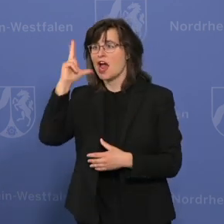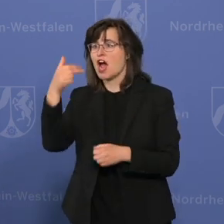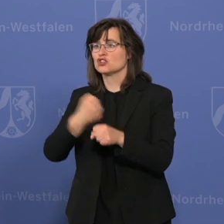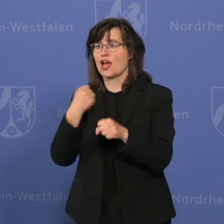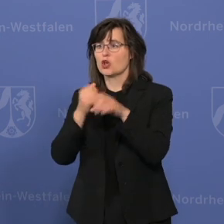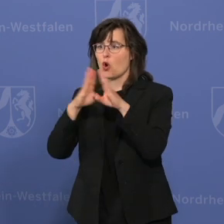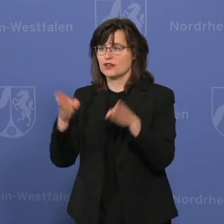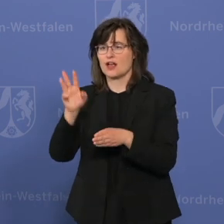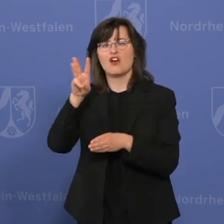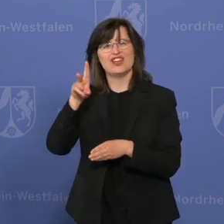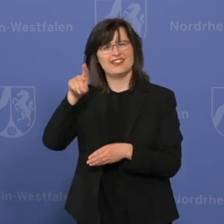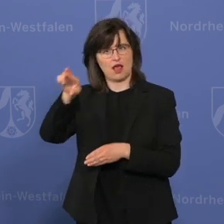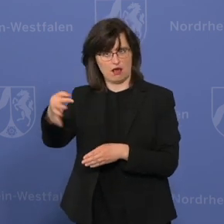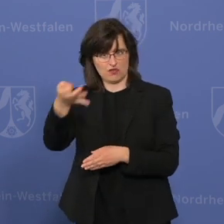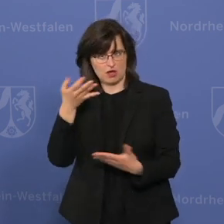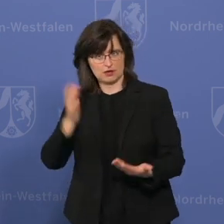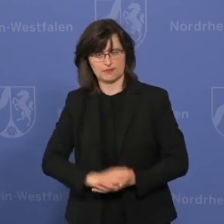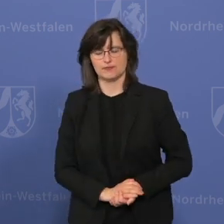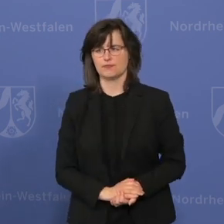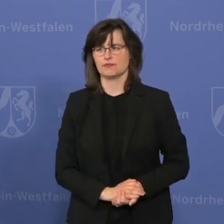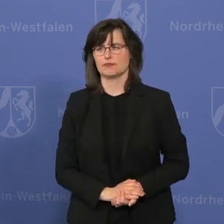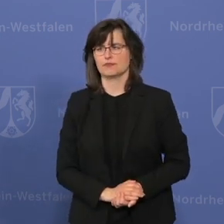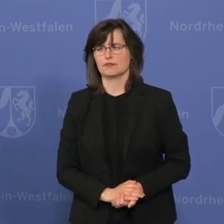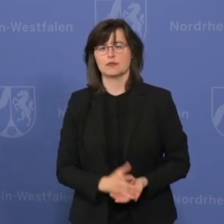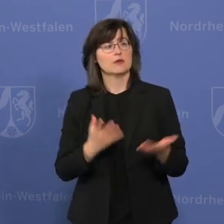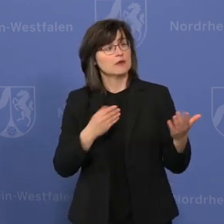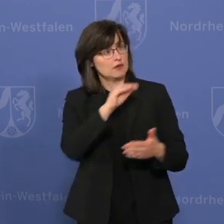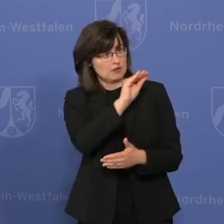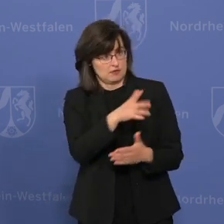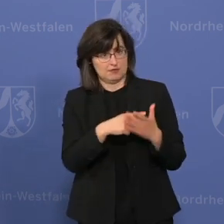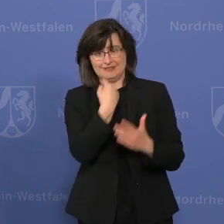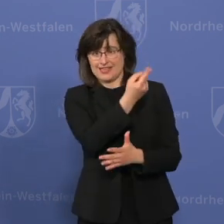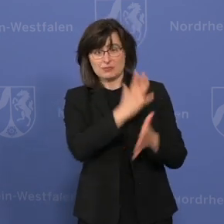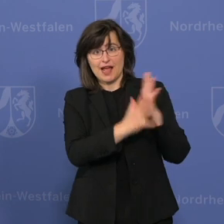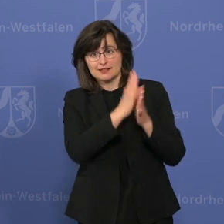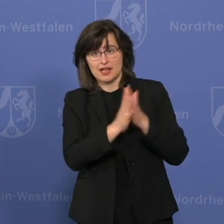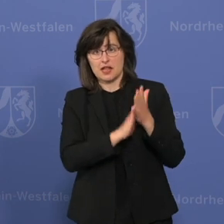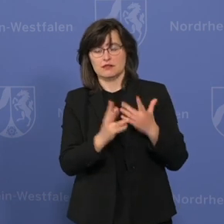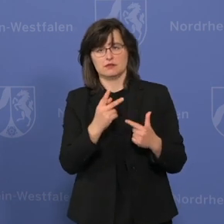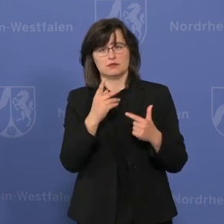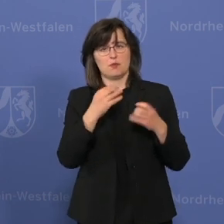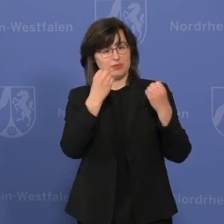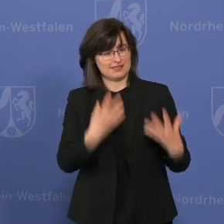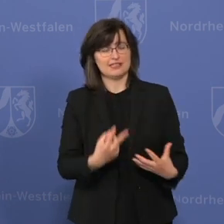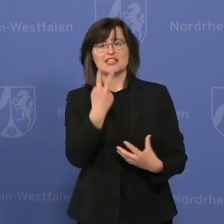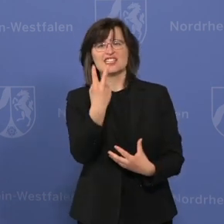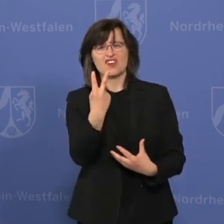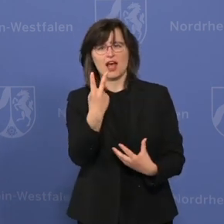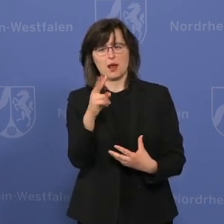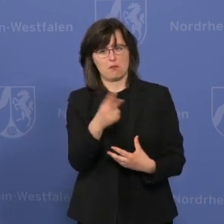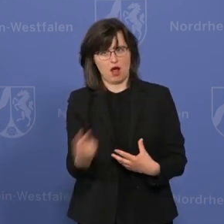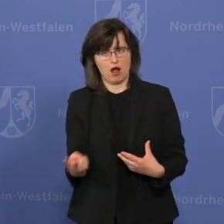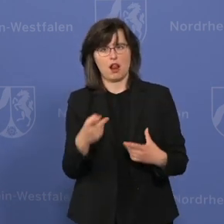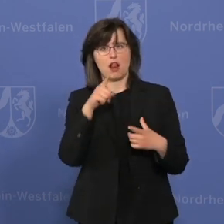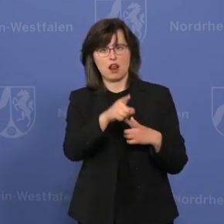WDR. Herr Pinkwart, Sie haben jetzt gesagt, nur in zwei Fällen ist tatsächlich Geld hat abgeflossen bei